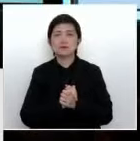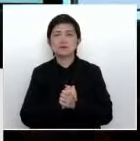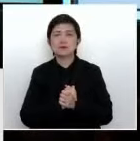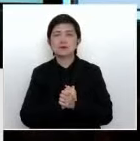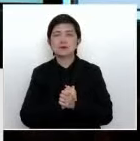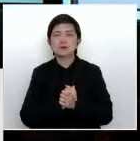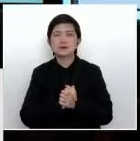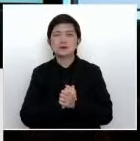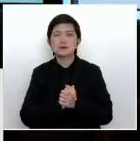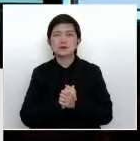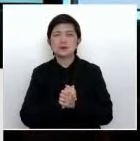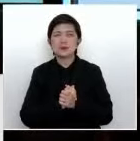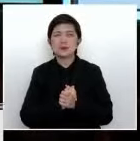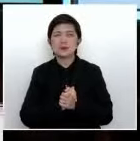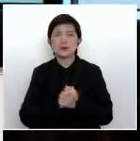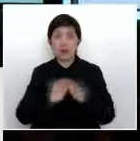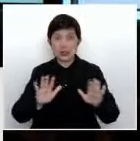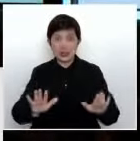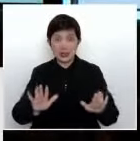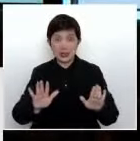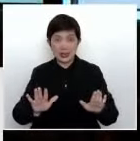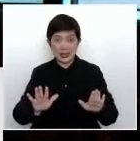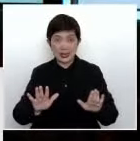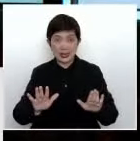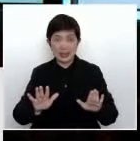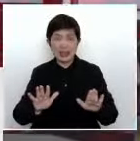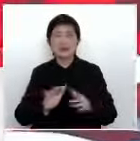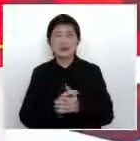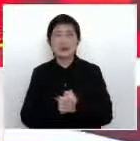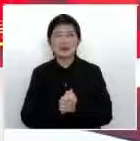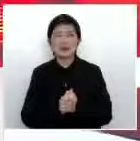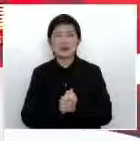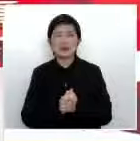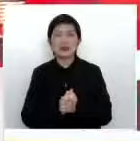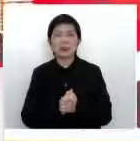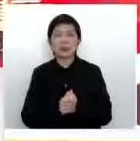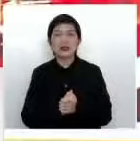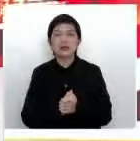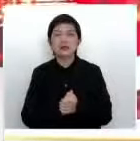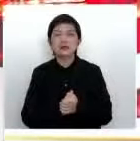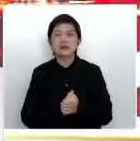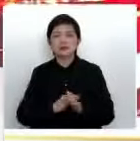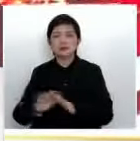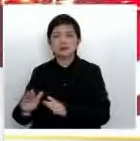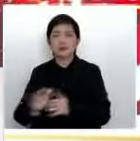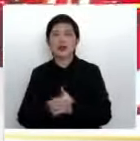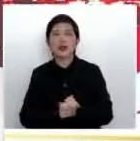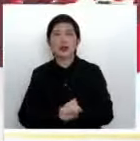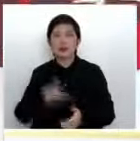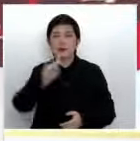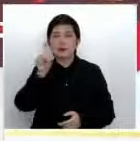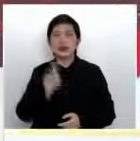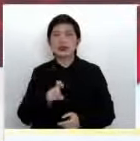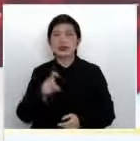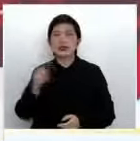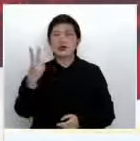kita lanjutkan oke Boleh tenang dulu biar bisa dilanjutkan Oke selanjutnya kita beralih ke pertanyaan kedua untuk calon